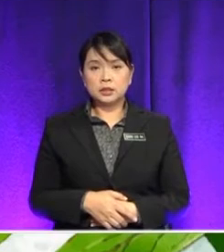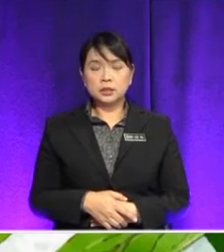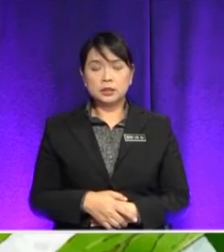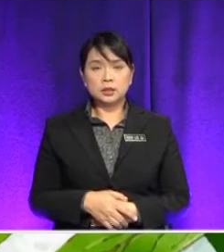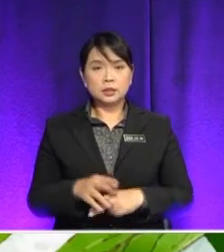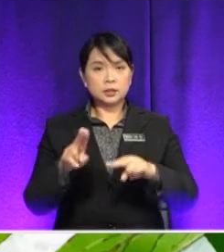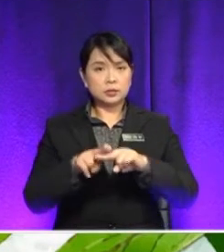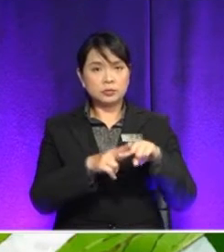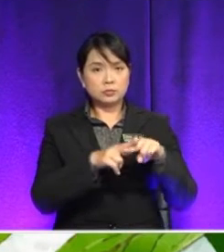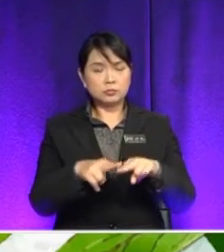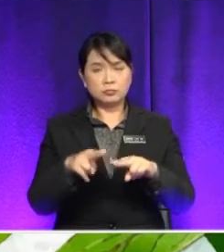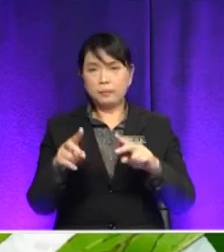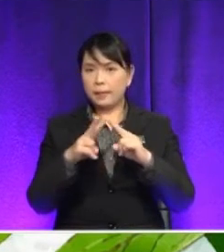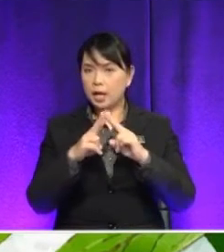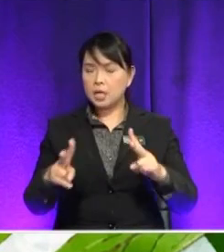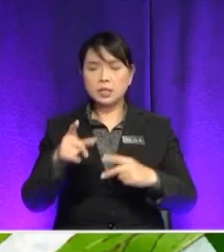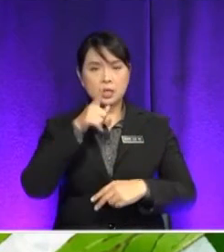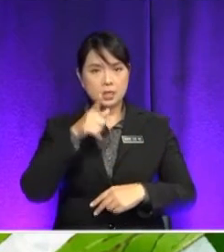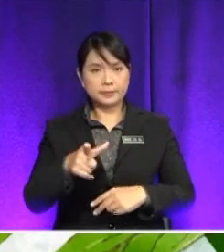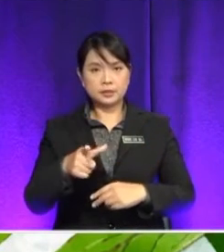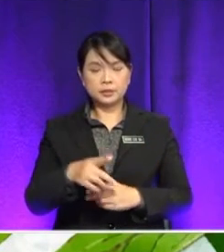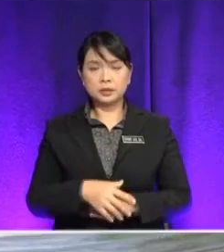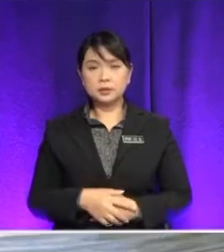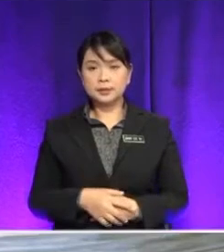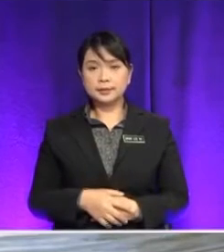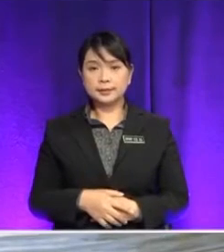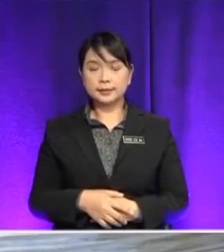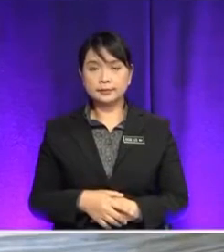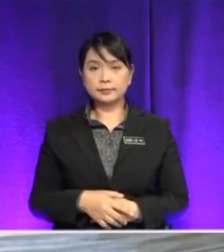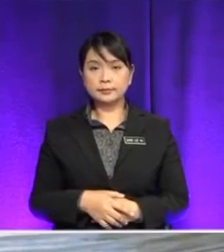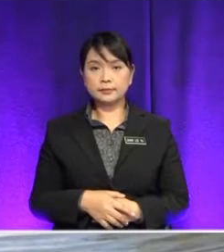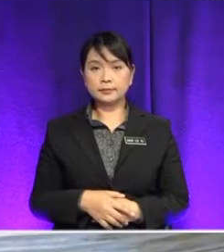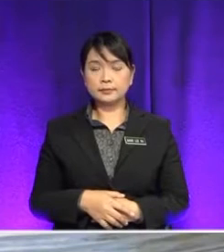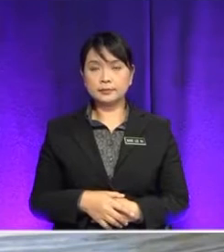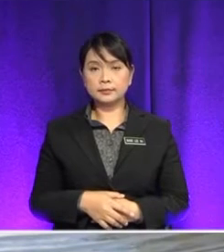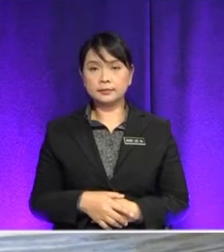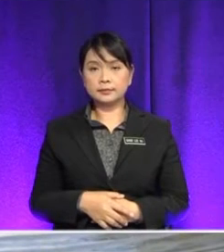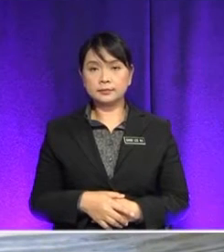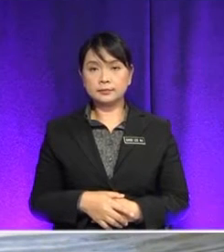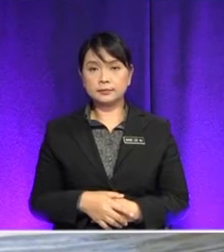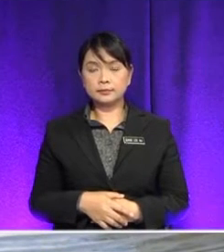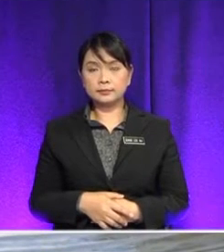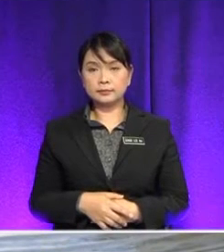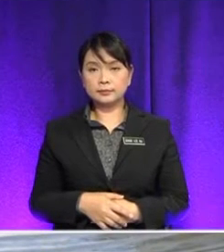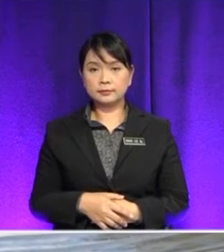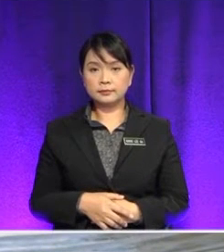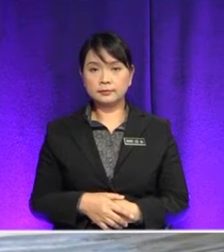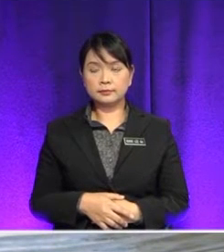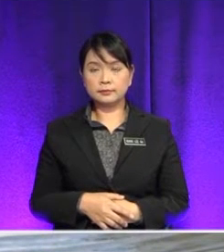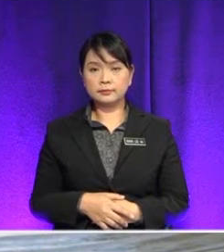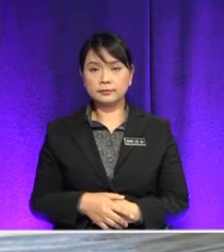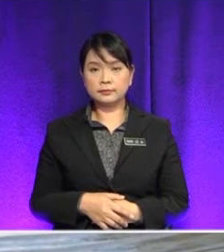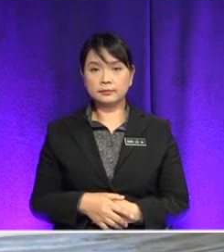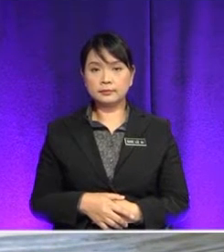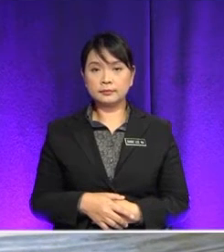paling lama kalau kita tengok gambar nih dia fungsinya ih panjang yang berbeza berbeza suka lupa nyanyi besok